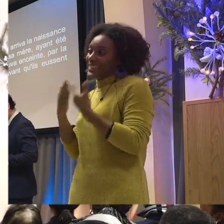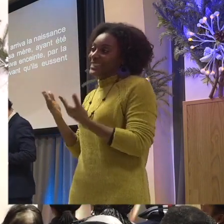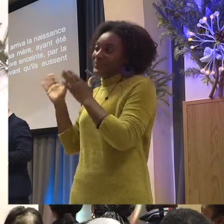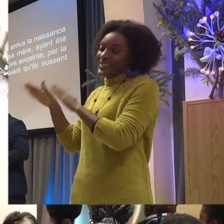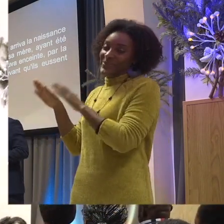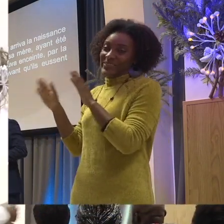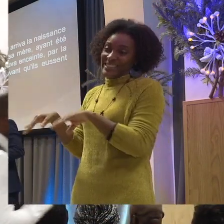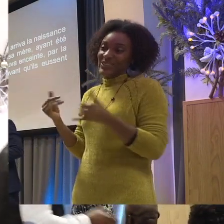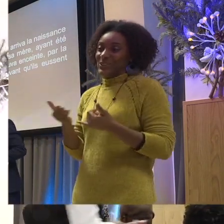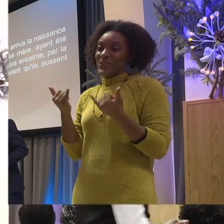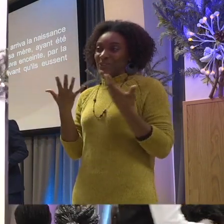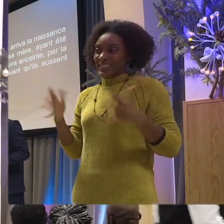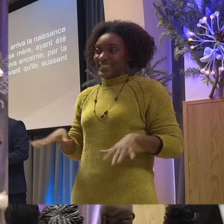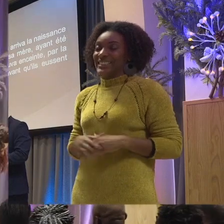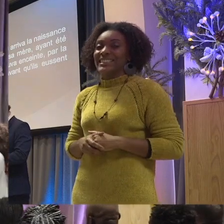amis.